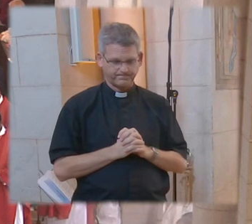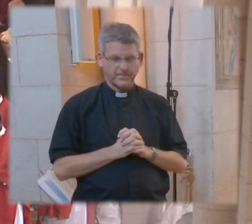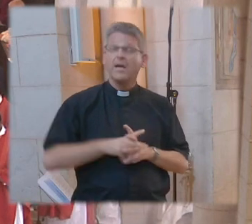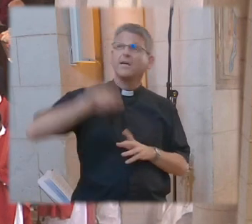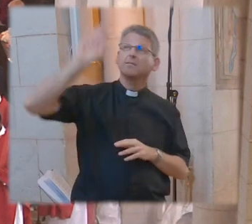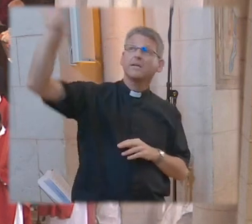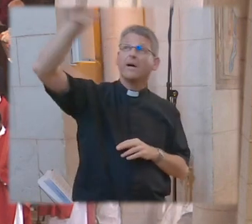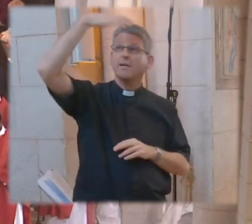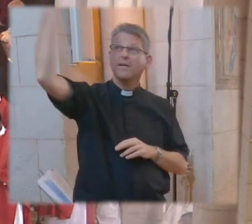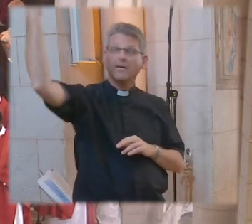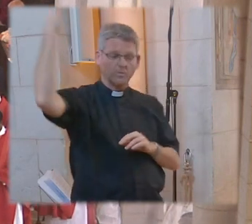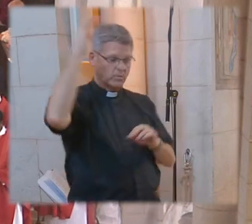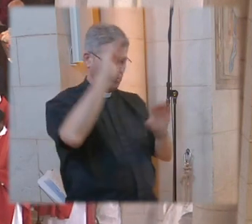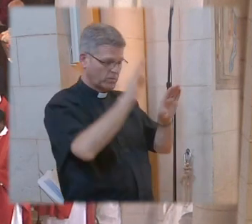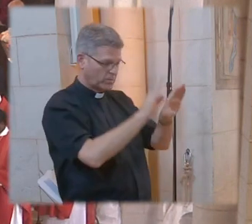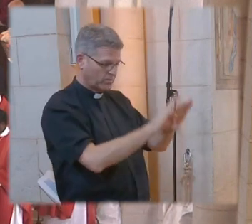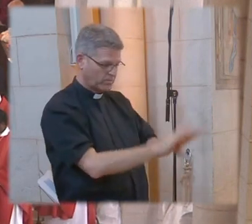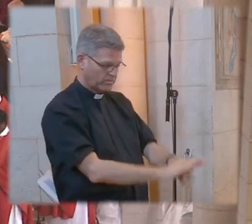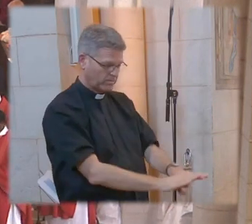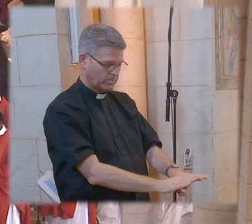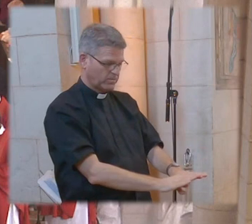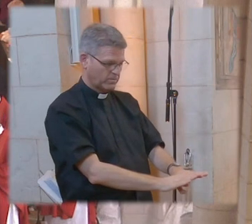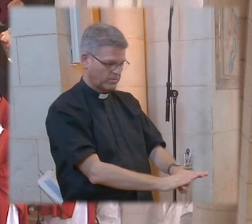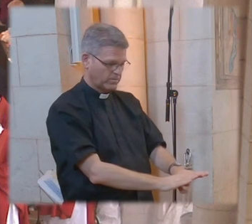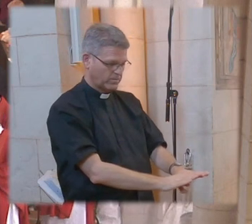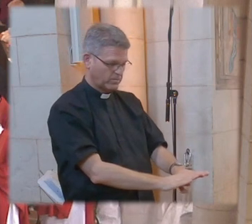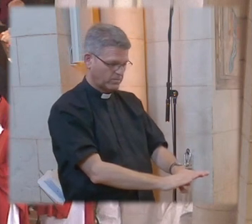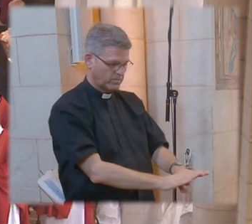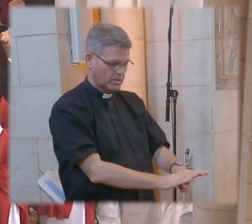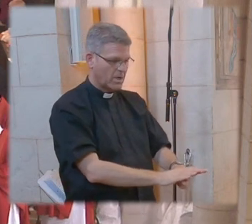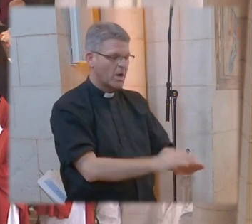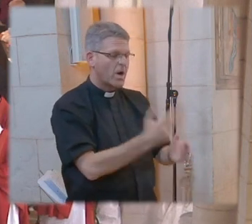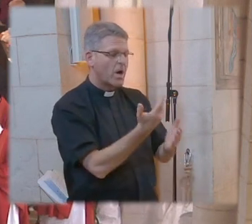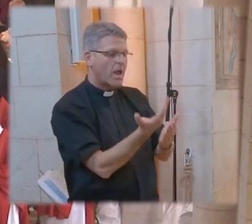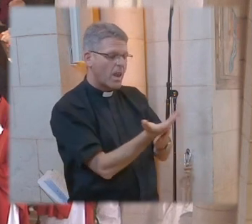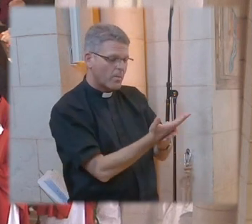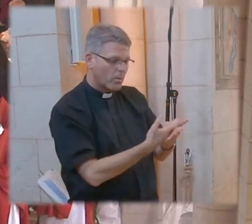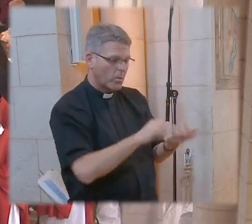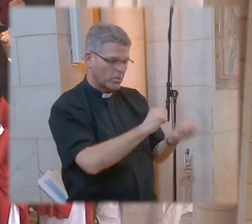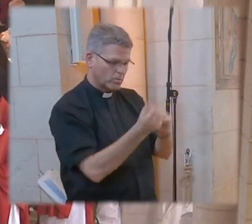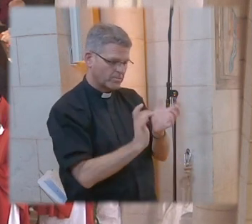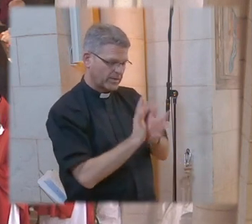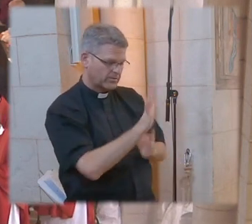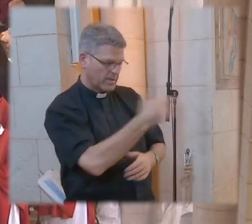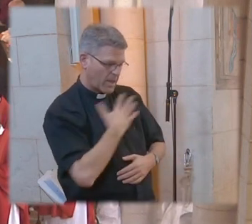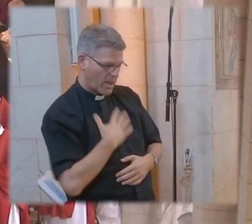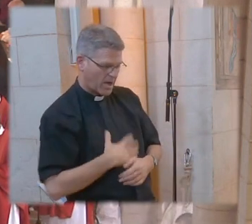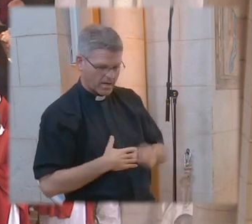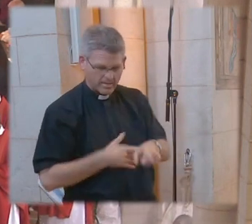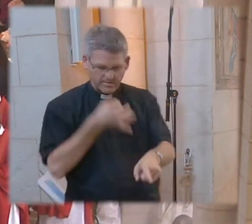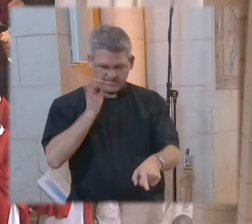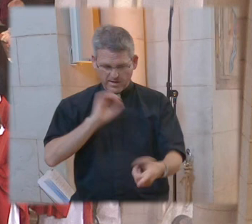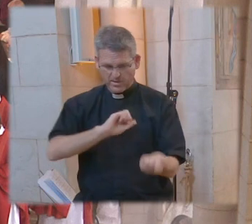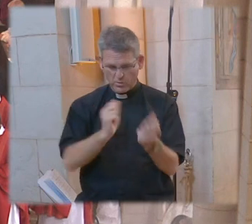Heilige unsere Gaben durch deinen Geist, damit sie uns werden, Leib und Blut deines